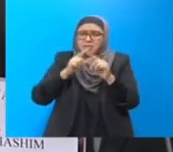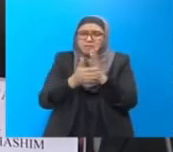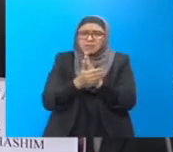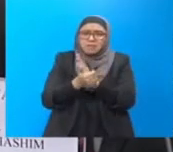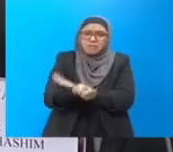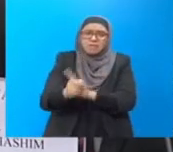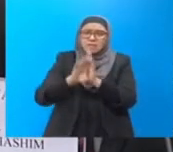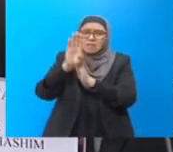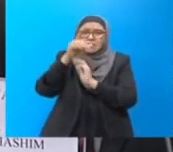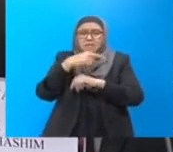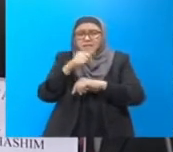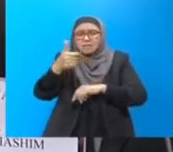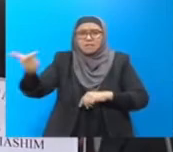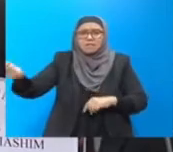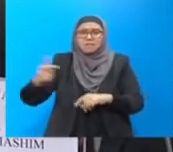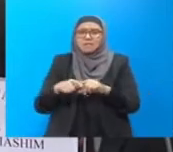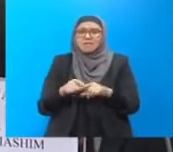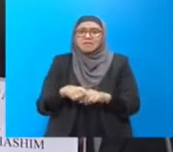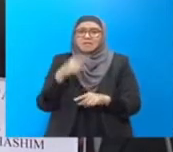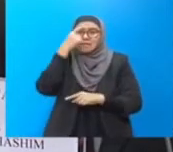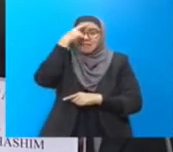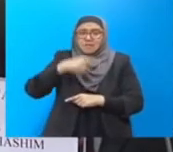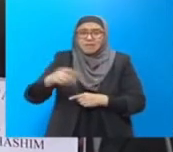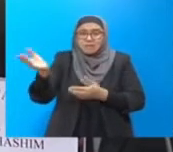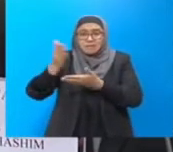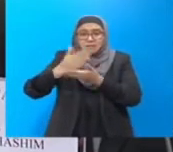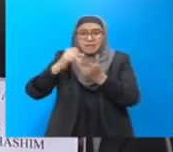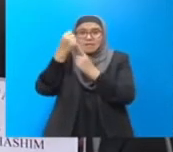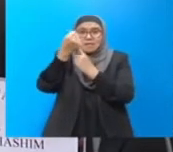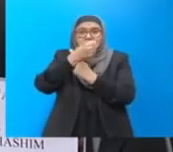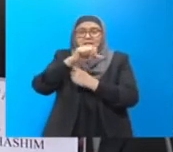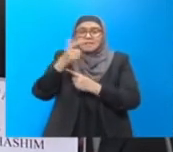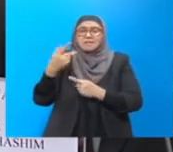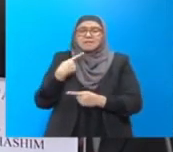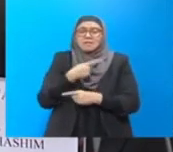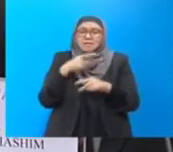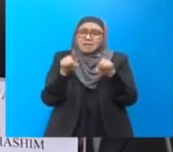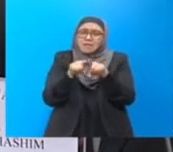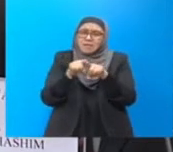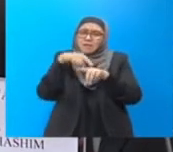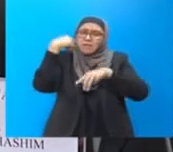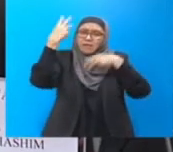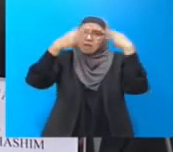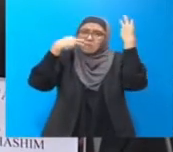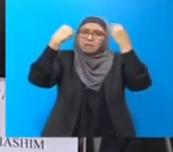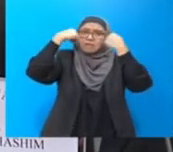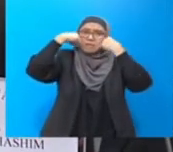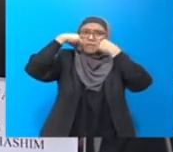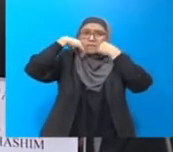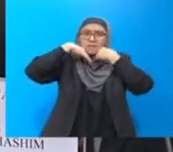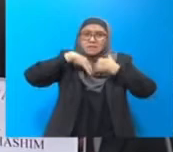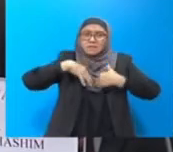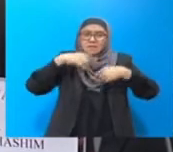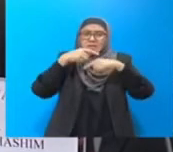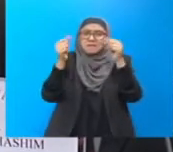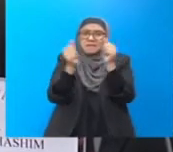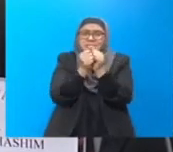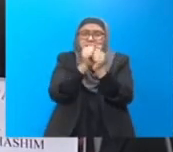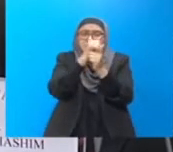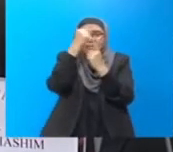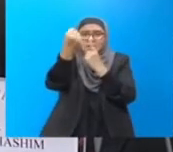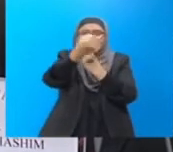pada sisi yang lain kita juga bimbang keadaan bergantung dengan keadaan suasana